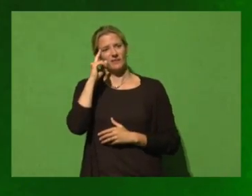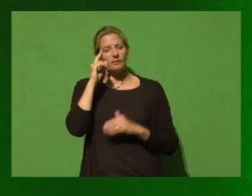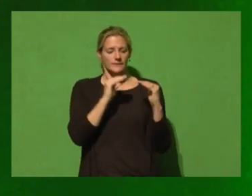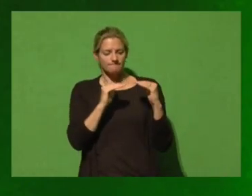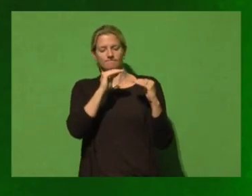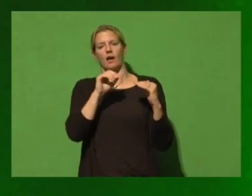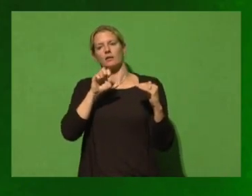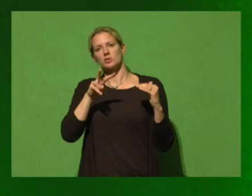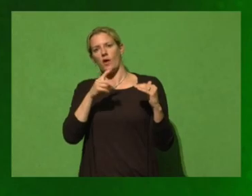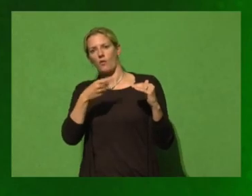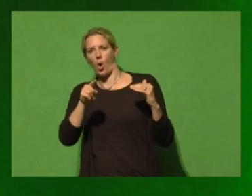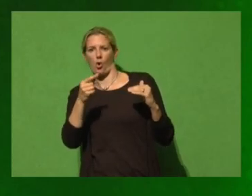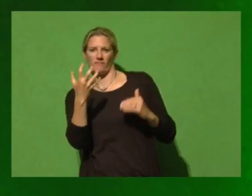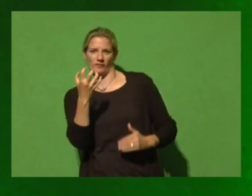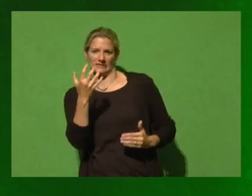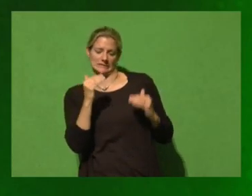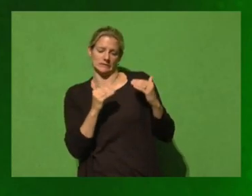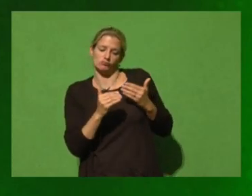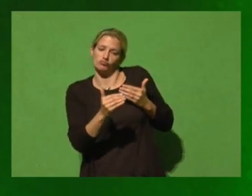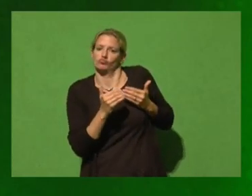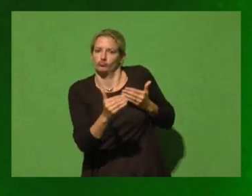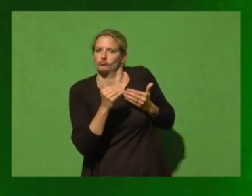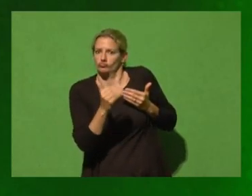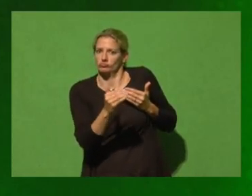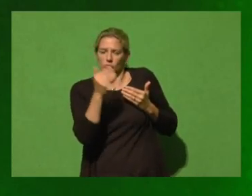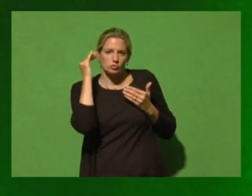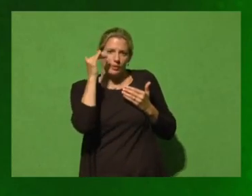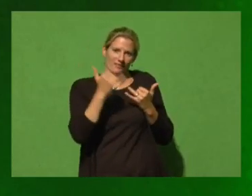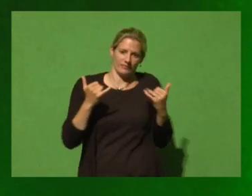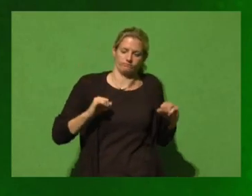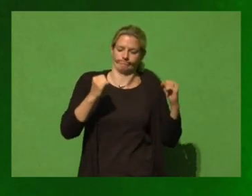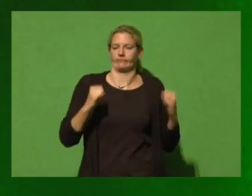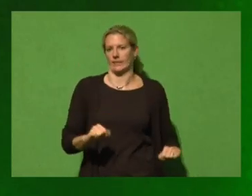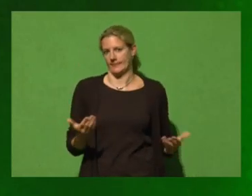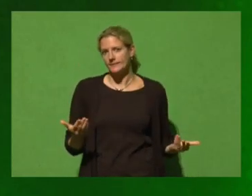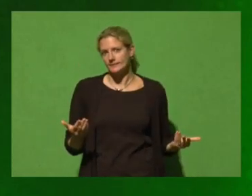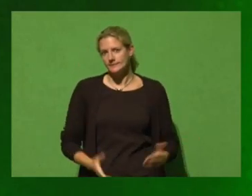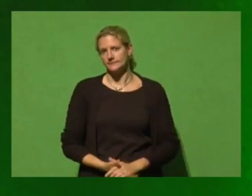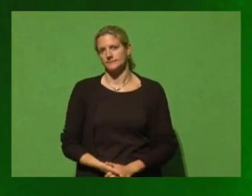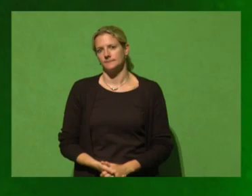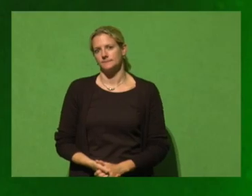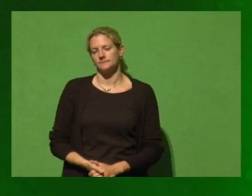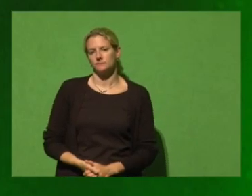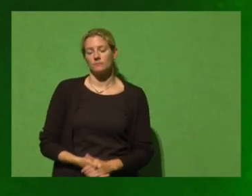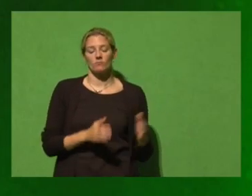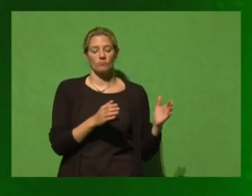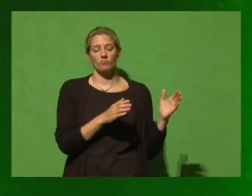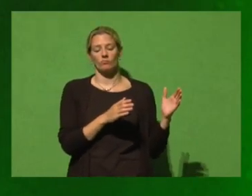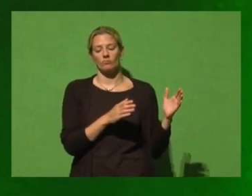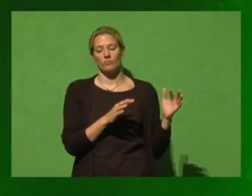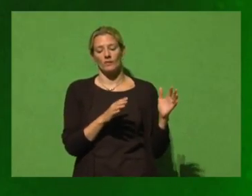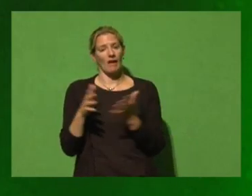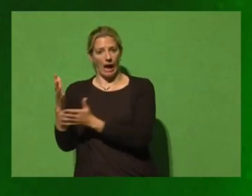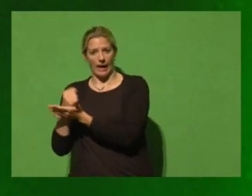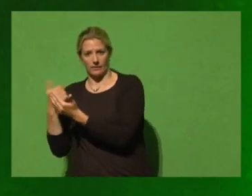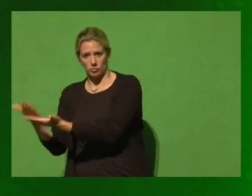Euro in der Mittelfrist mal erhalten. Und da müssen wir dran gehen und arbeiten. Bei der Ausgabenseite, das seht ihr ja